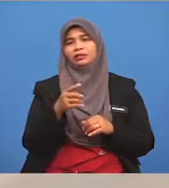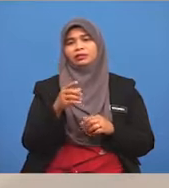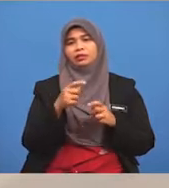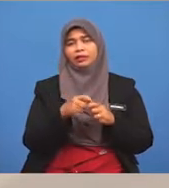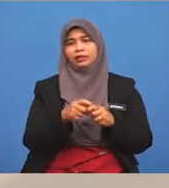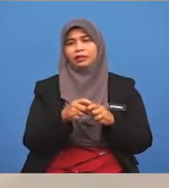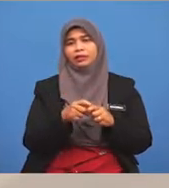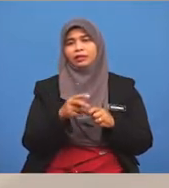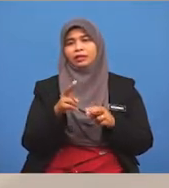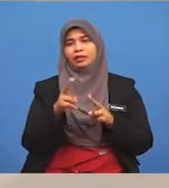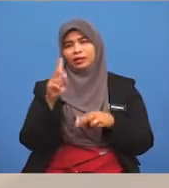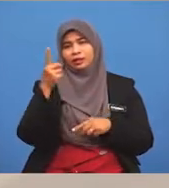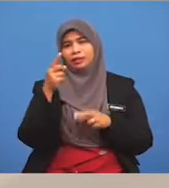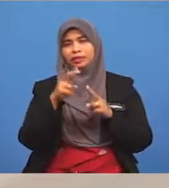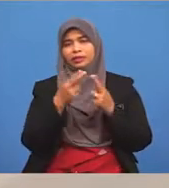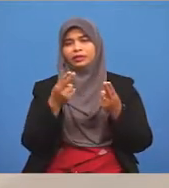Kedua,